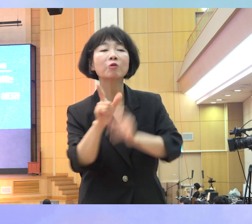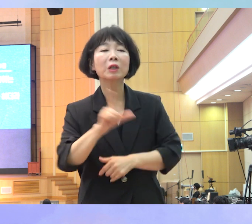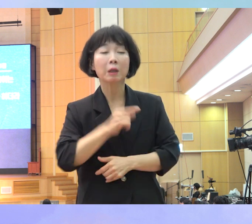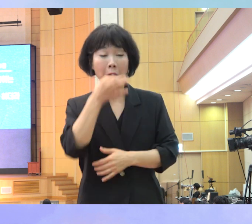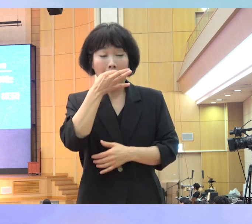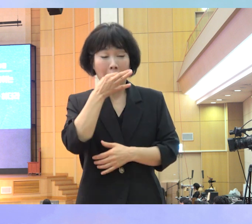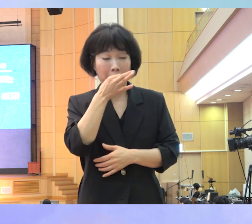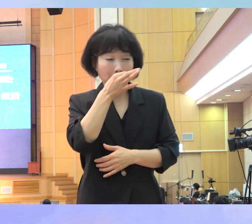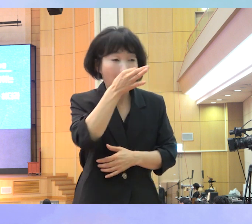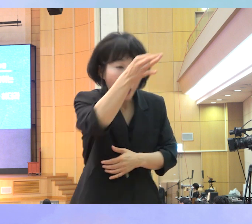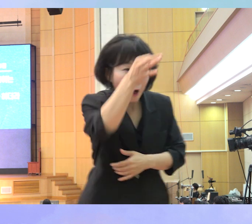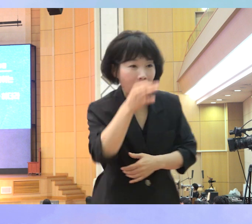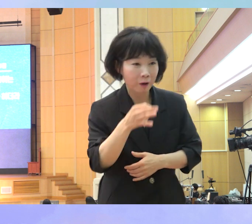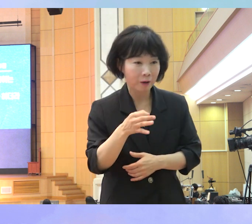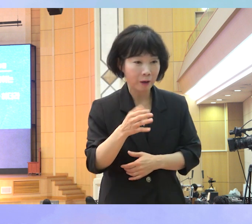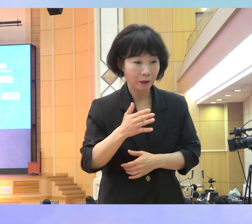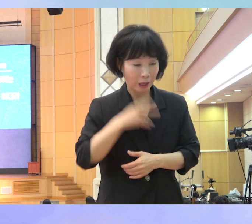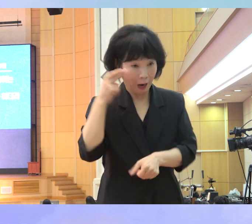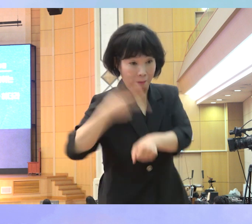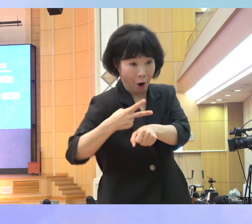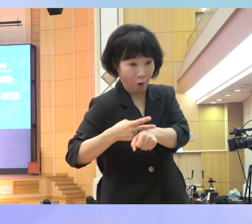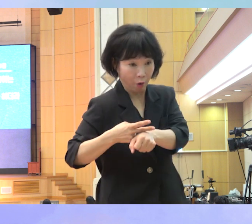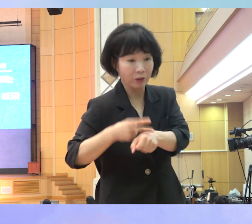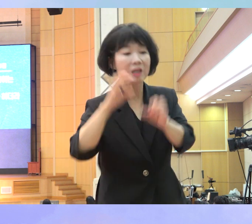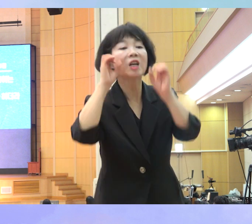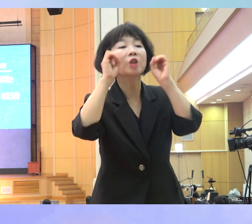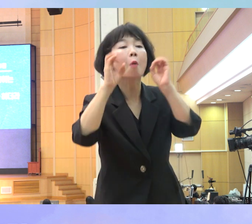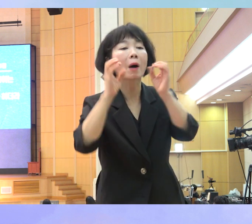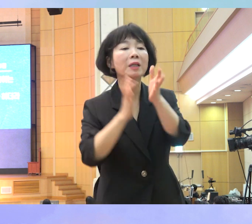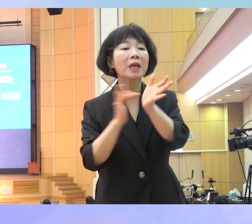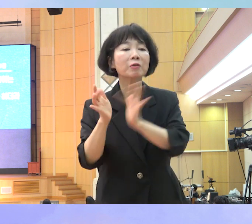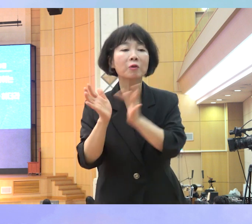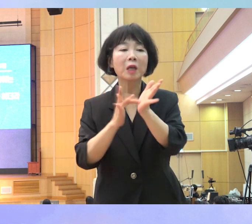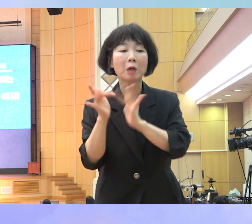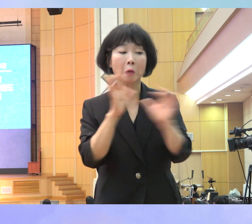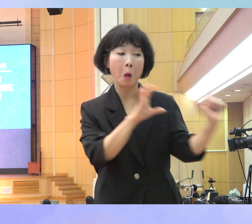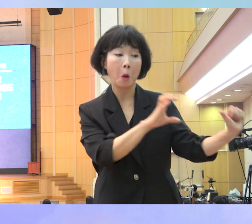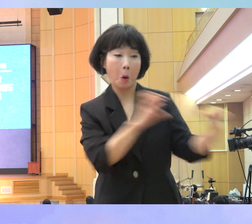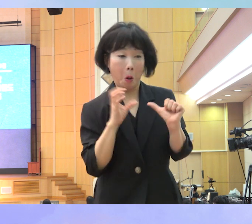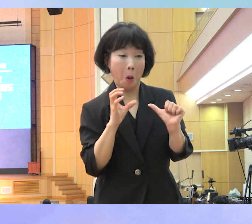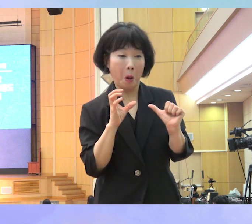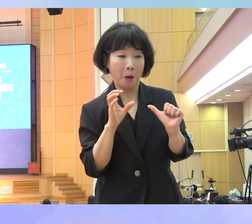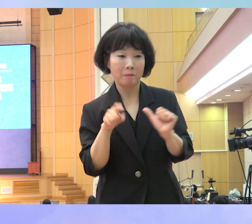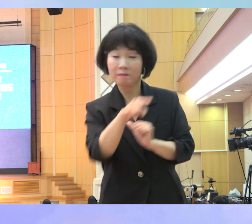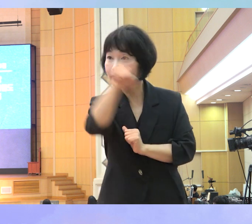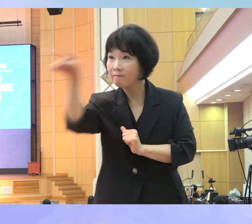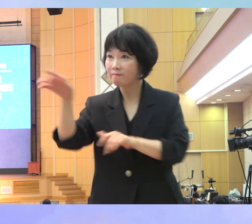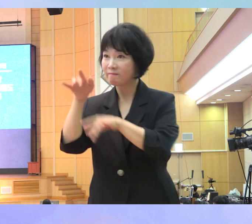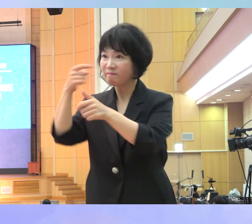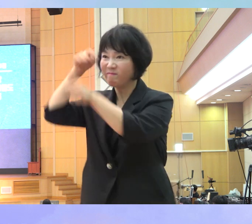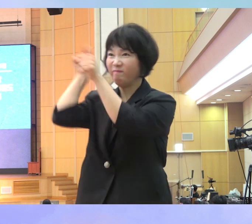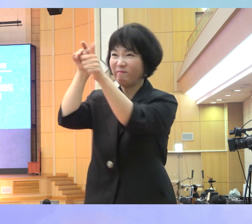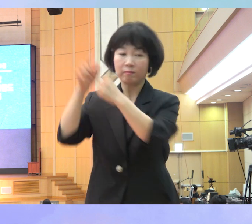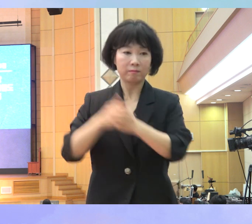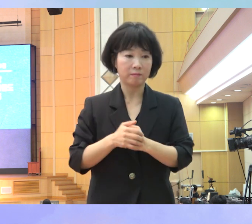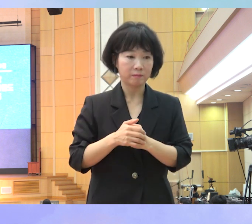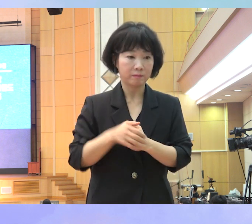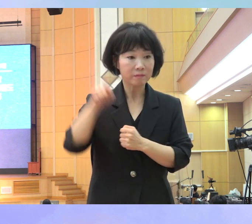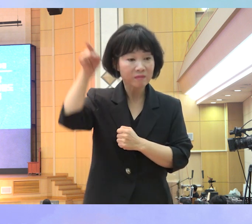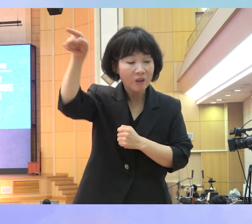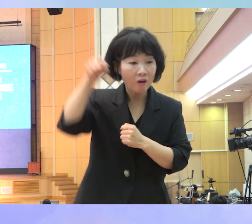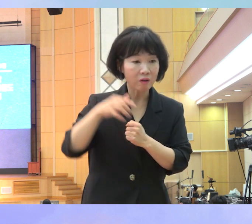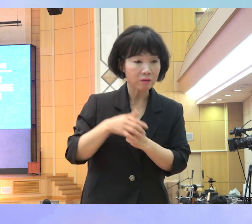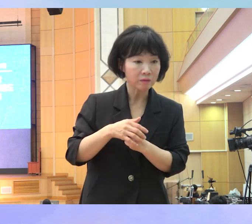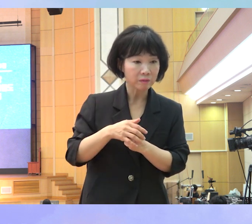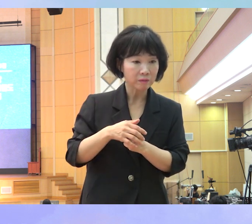말하죠. 내가 바울의 전파하는 예수를 빙자하여 너희를 명하노라 하더라. 유대의 한 제사장